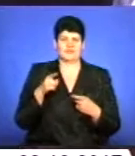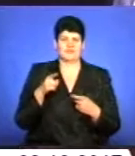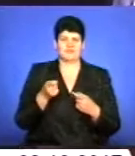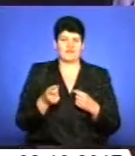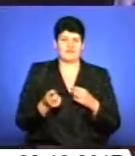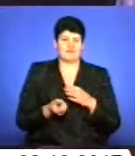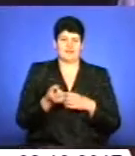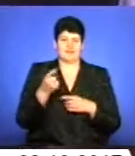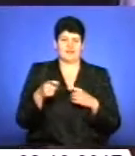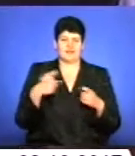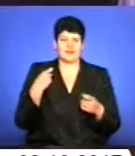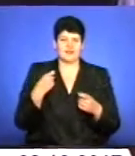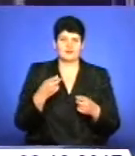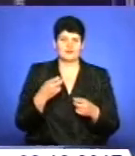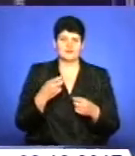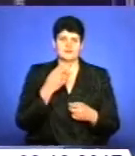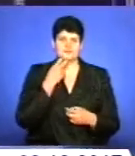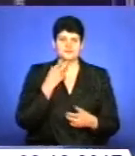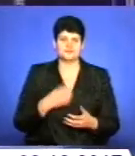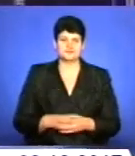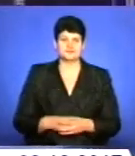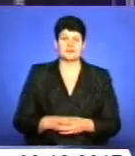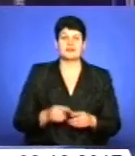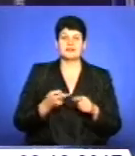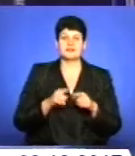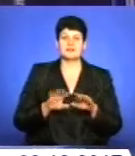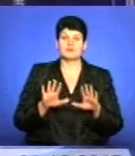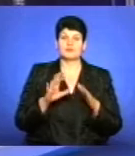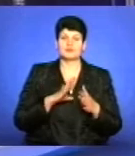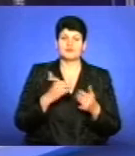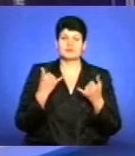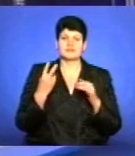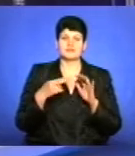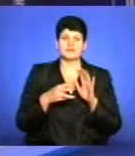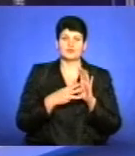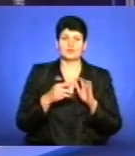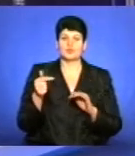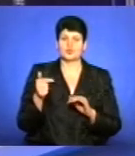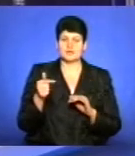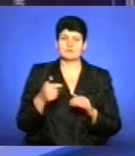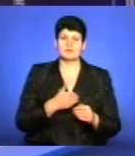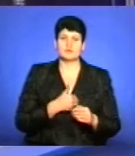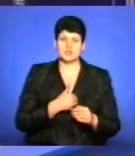усіх такі гумористичні. Такими події були сьогодні, 28